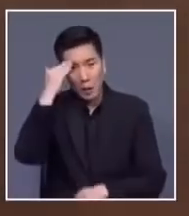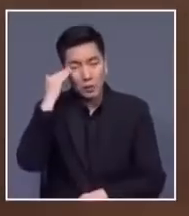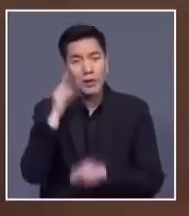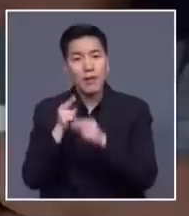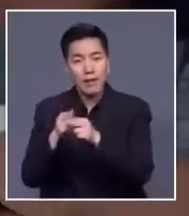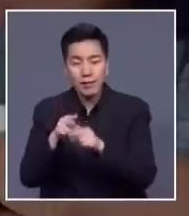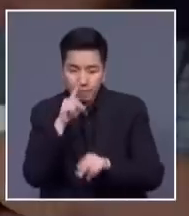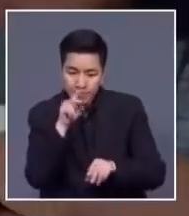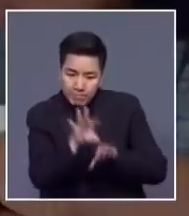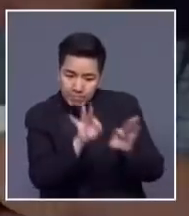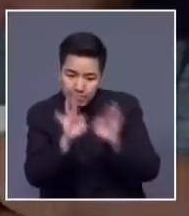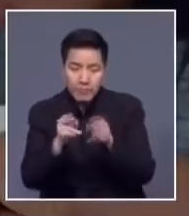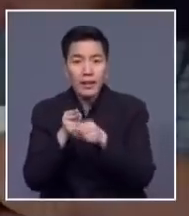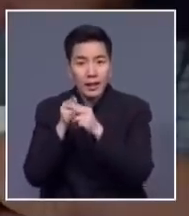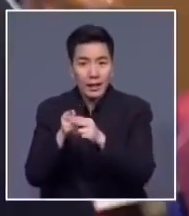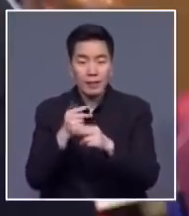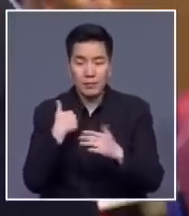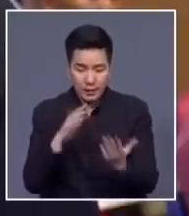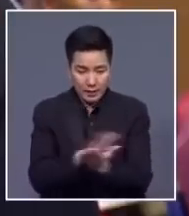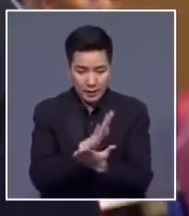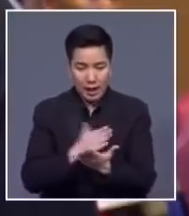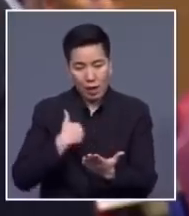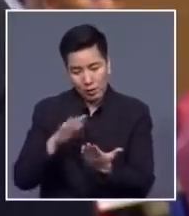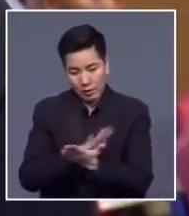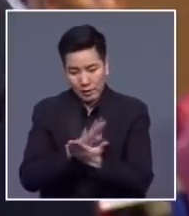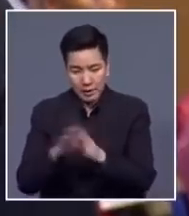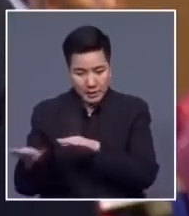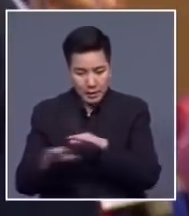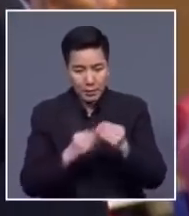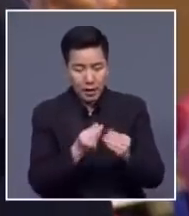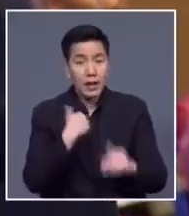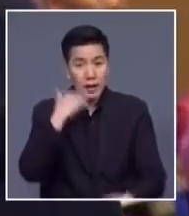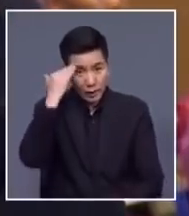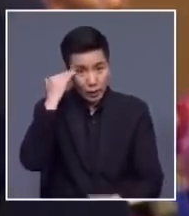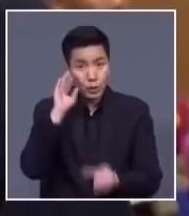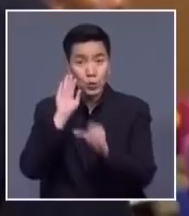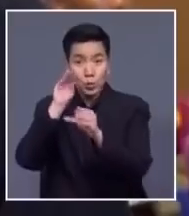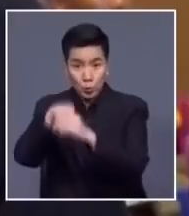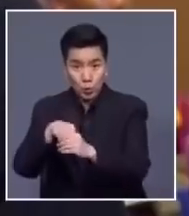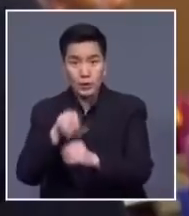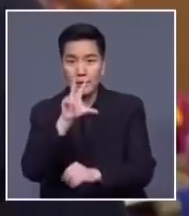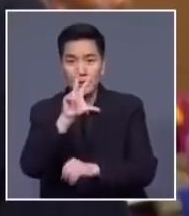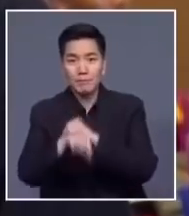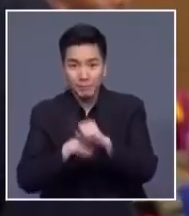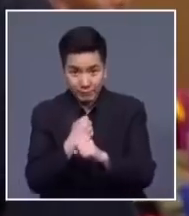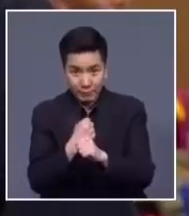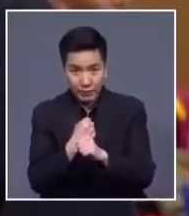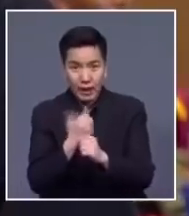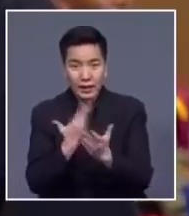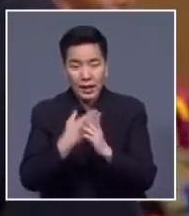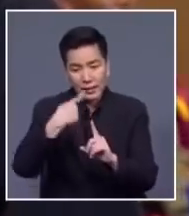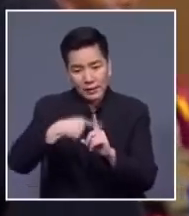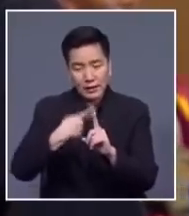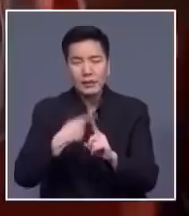นะครับ ครับ แล้วเราก็จะมีการเตรียมให้เรื่องเอกสารต่างๆนะครับช่วยทำงานซึ่งทำงานที่เกาหลีนี่3ปี ครับ มี3ปีได้เงิน